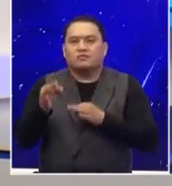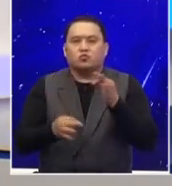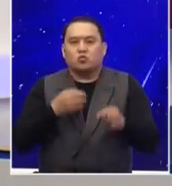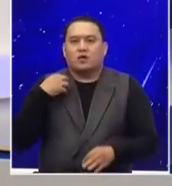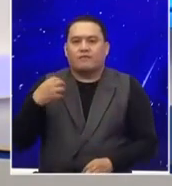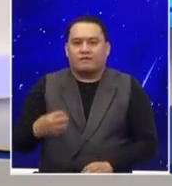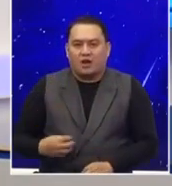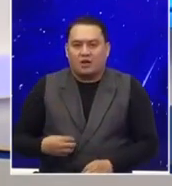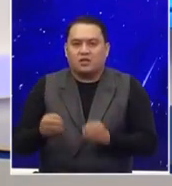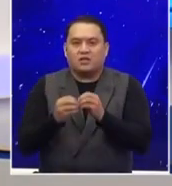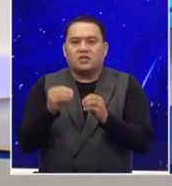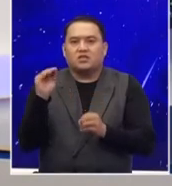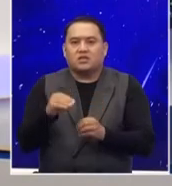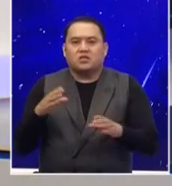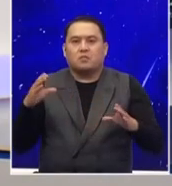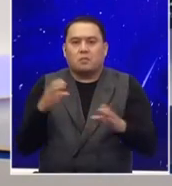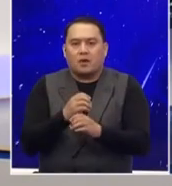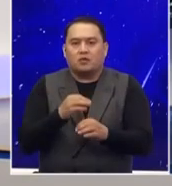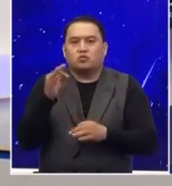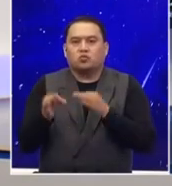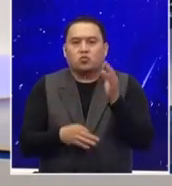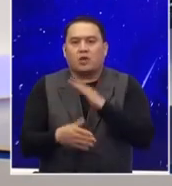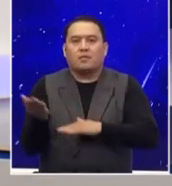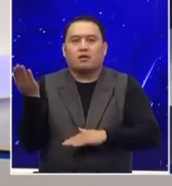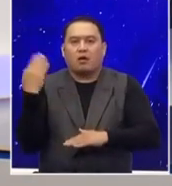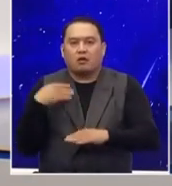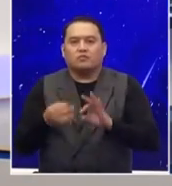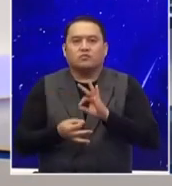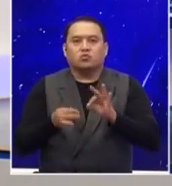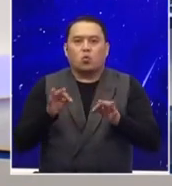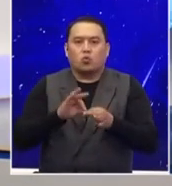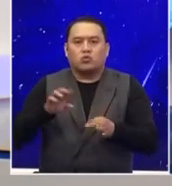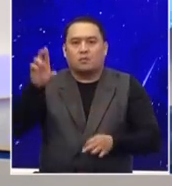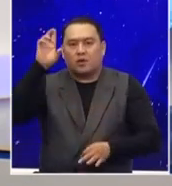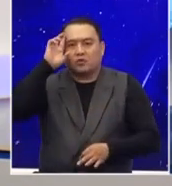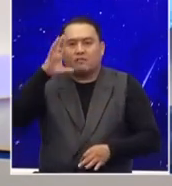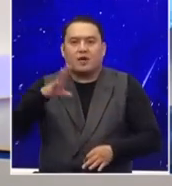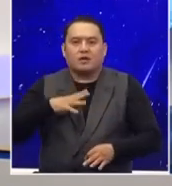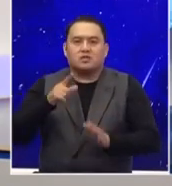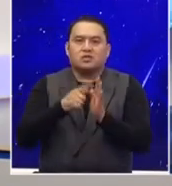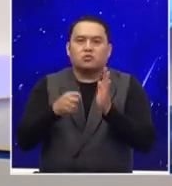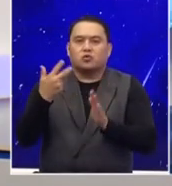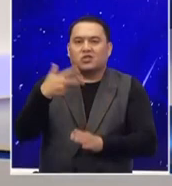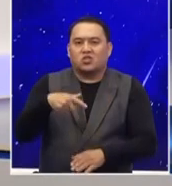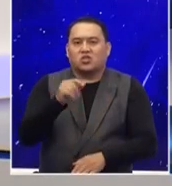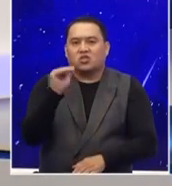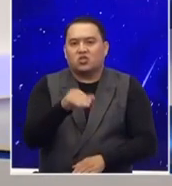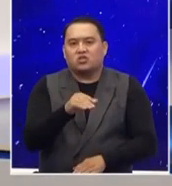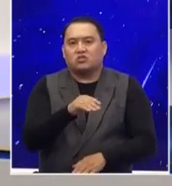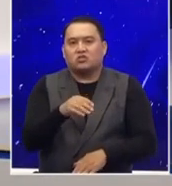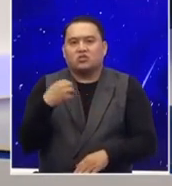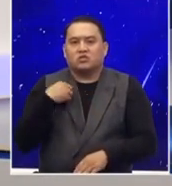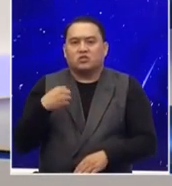Франции. Это на 10 тысяч меньше, чем сутками ранее. В общей сложности в стране было выявлено более 730 тысяч